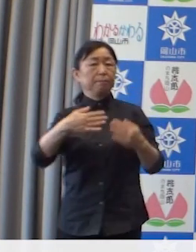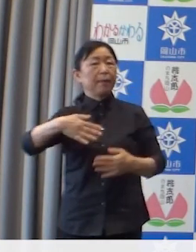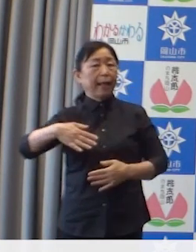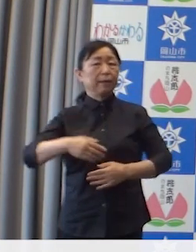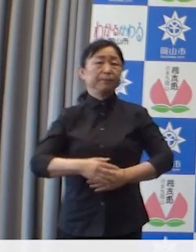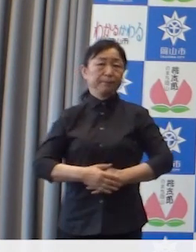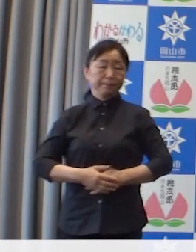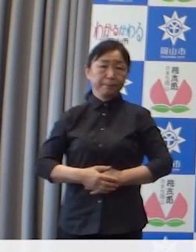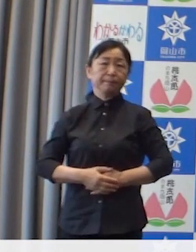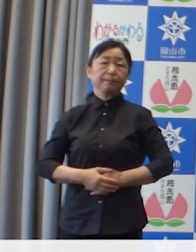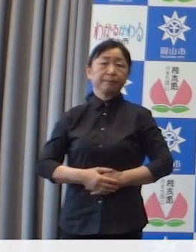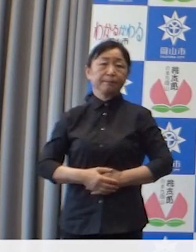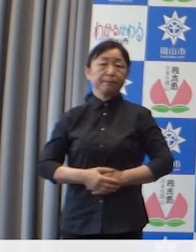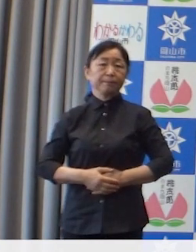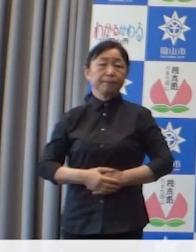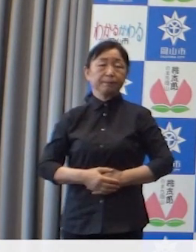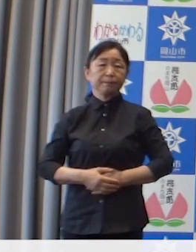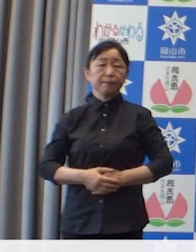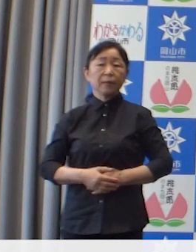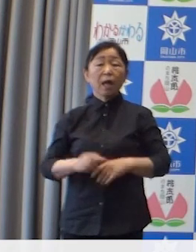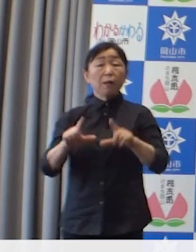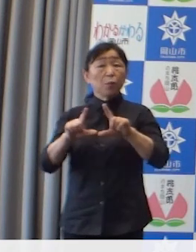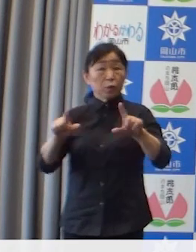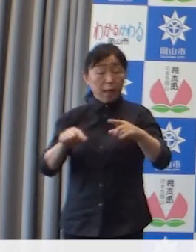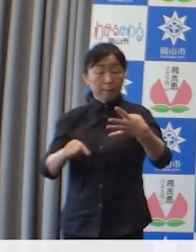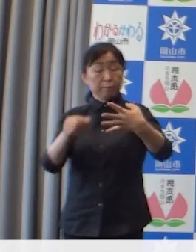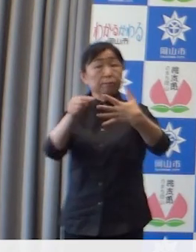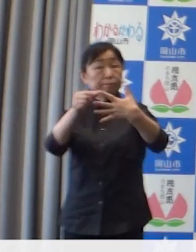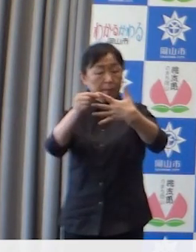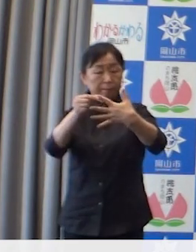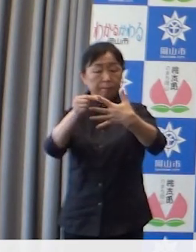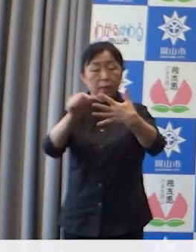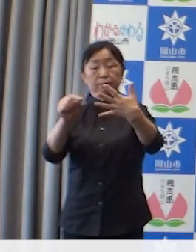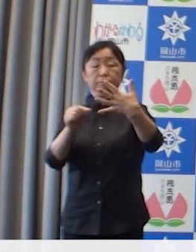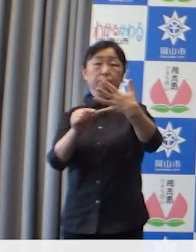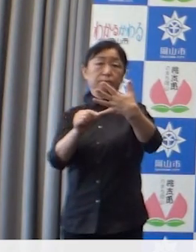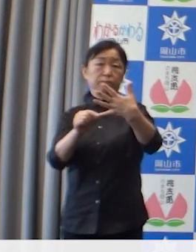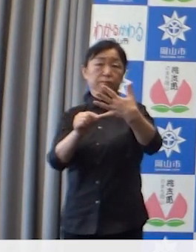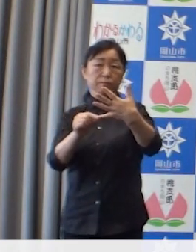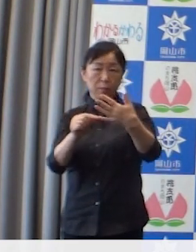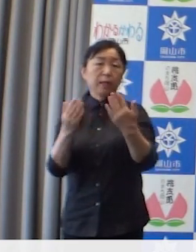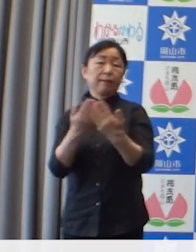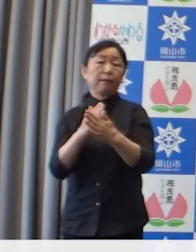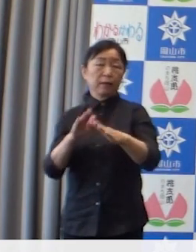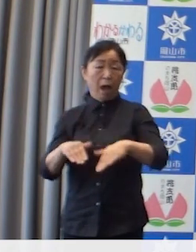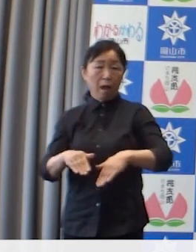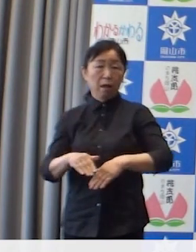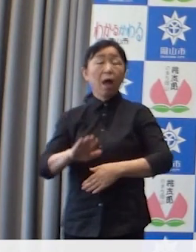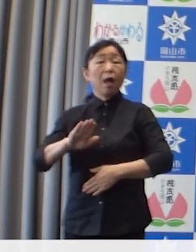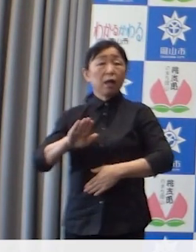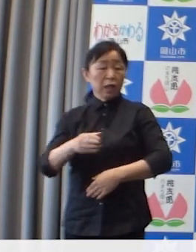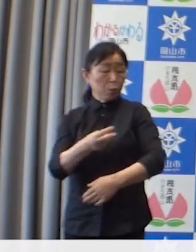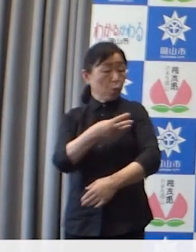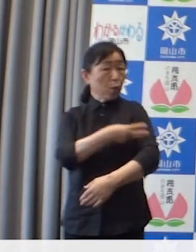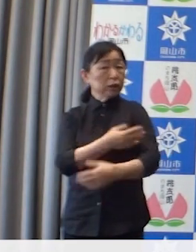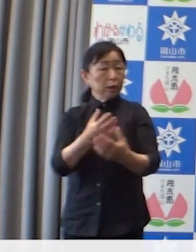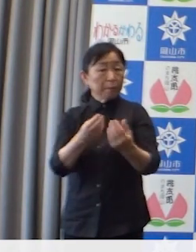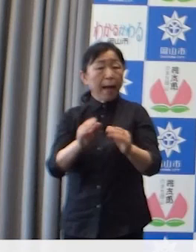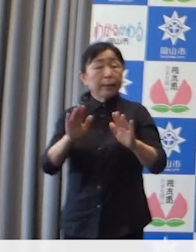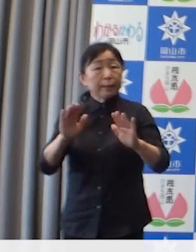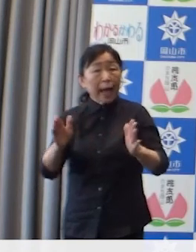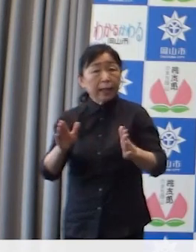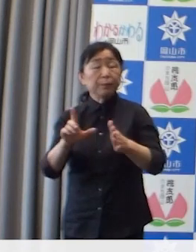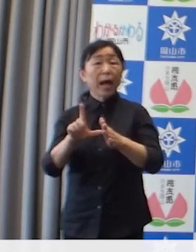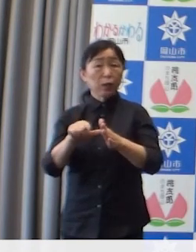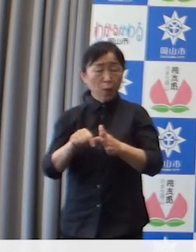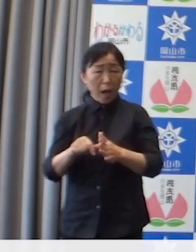で、もちろん5類にはなったんですけれども、ワクチンを打たないと重症化し